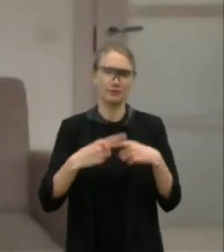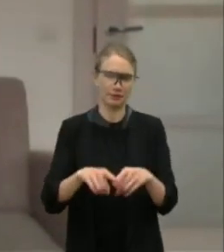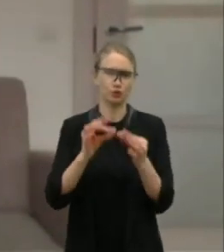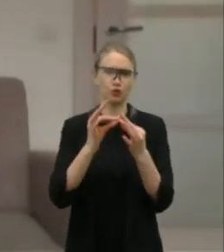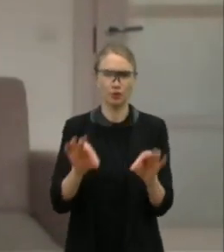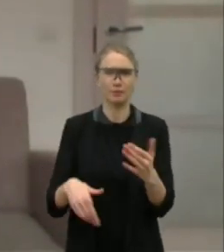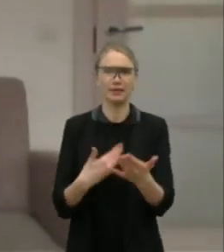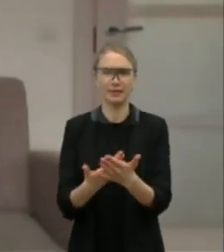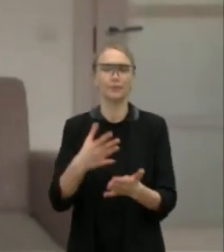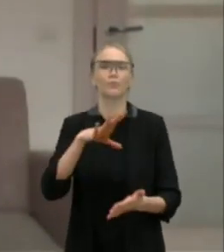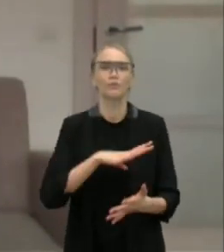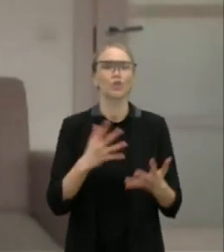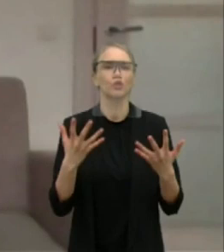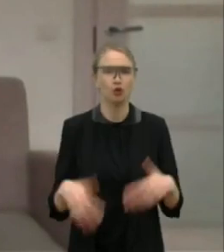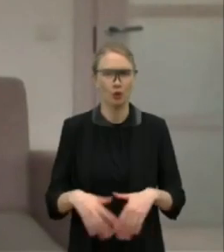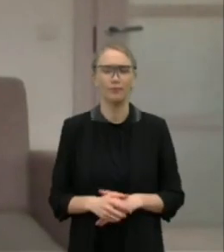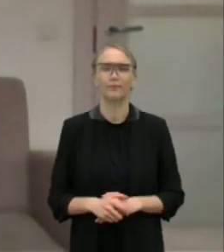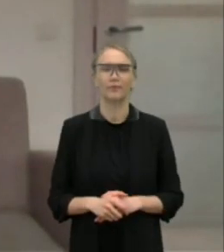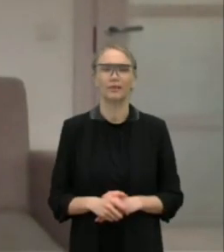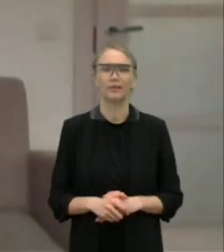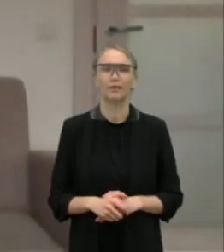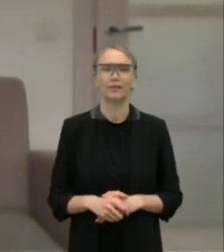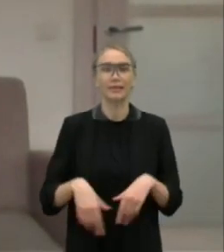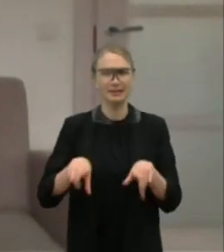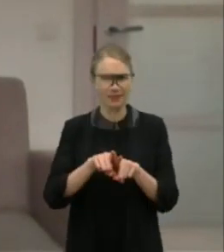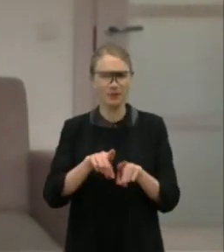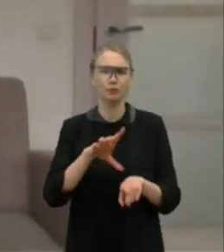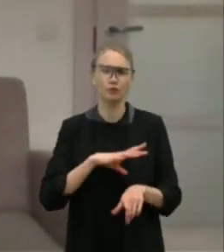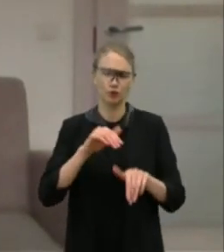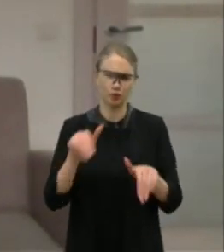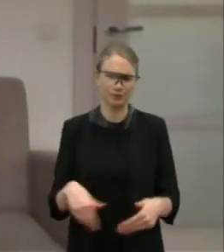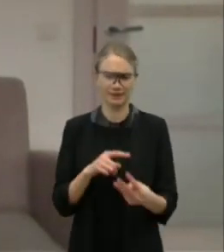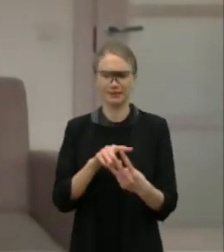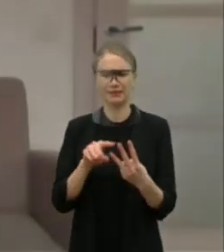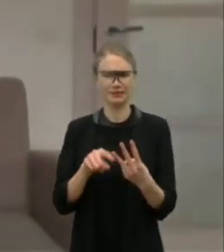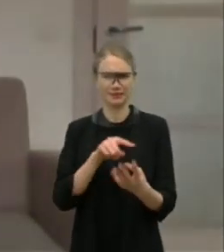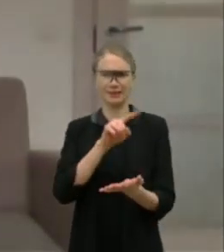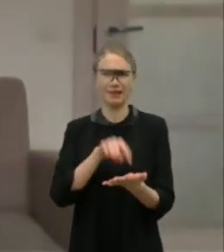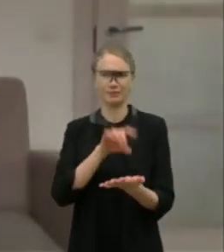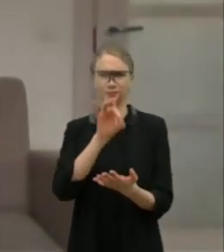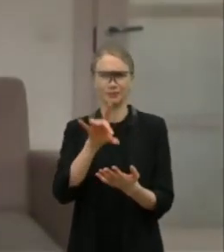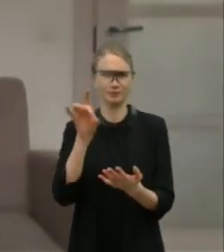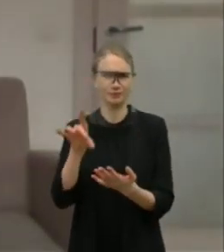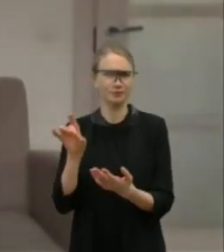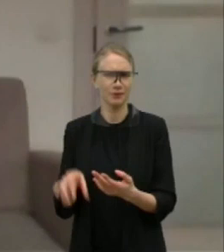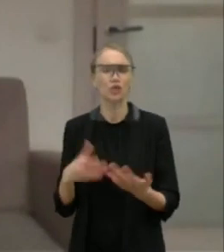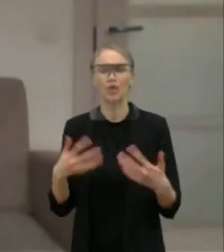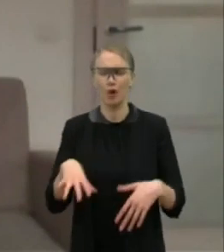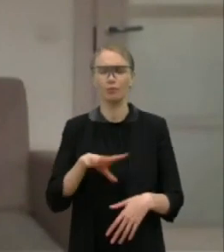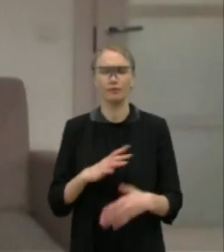turėtų būti gyvendintos. Taip pat dar palėtėm tokius tris klausimus, kurie jau buvo